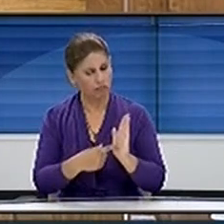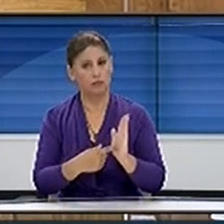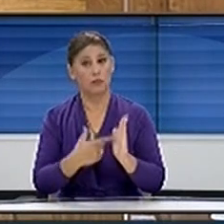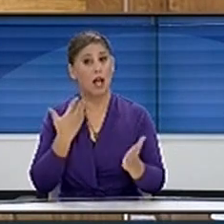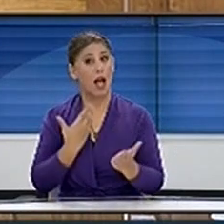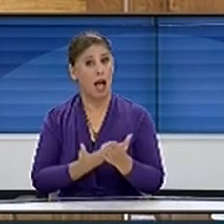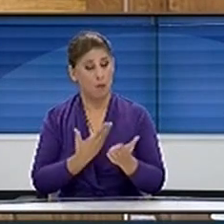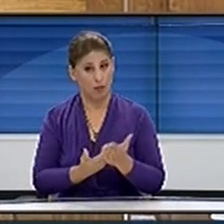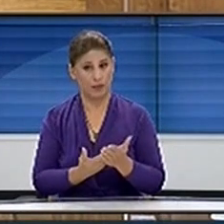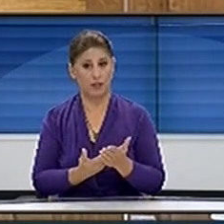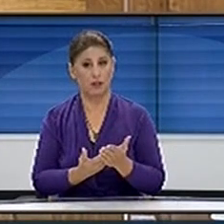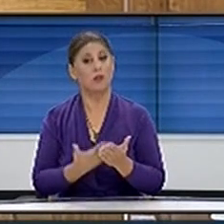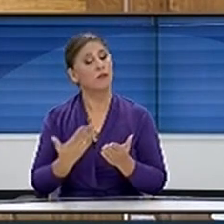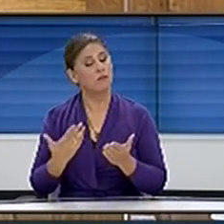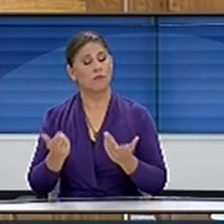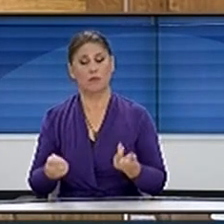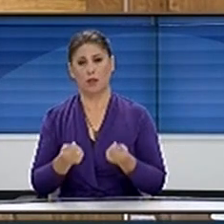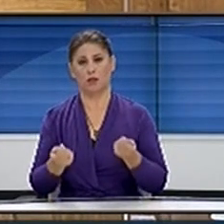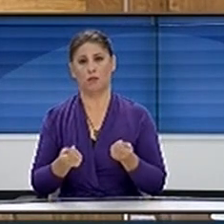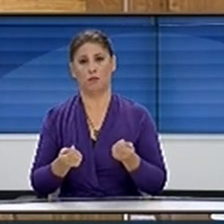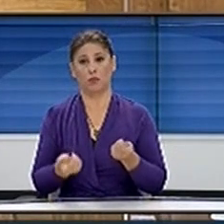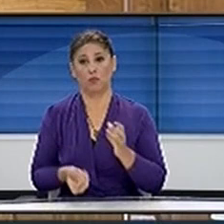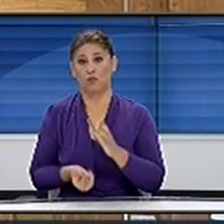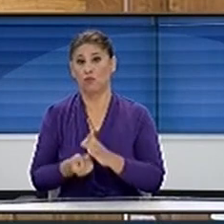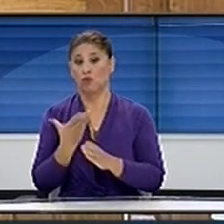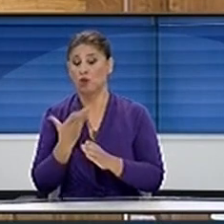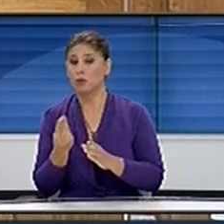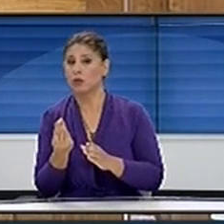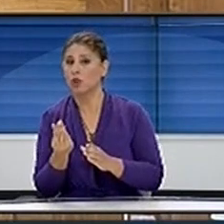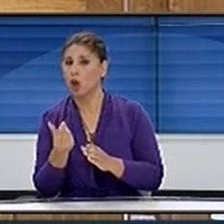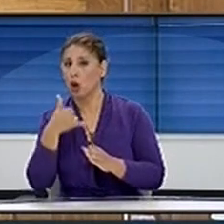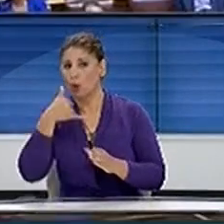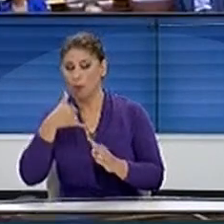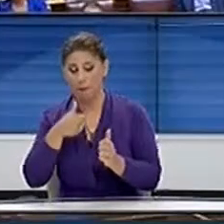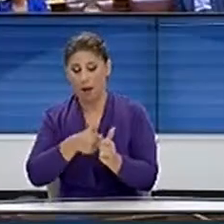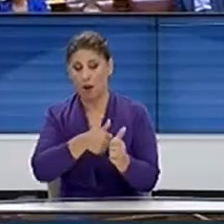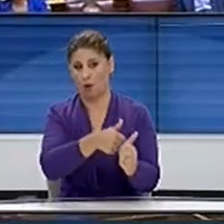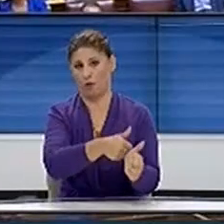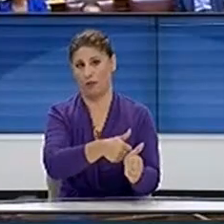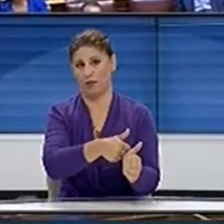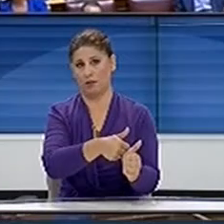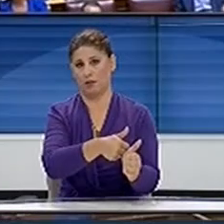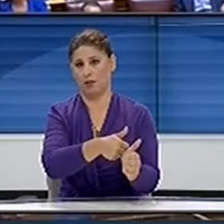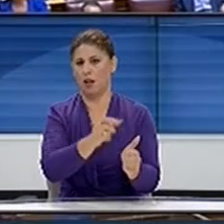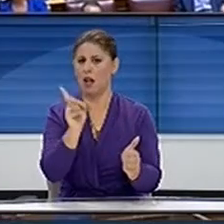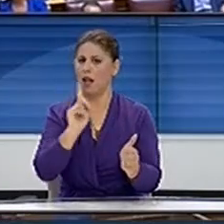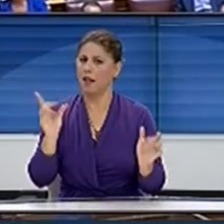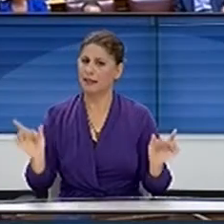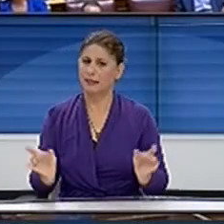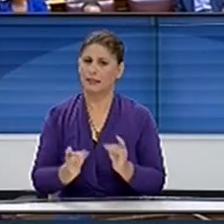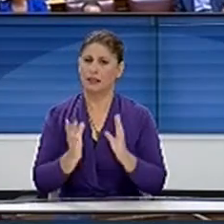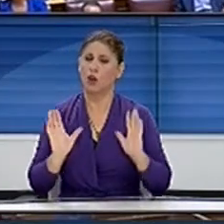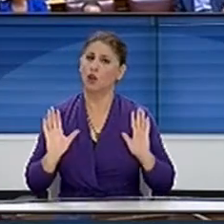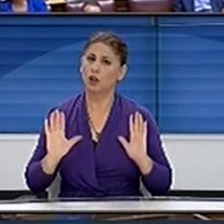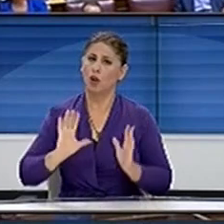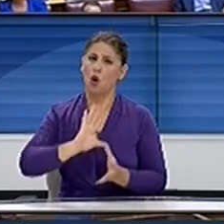και αποδείξεις ότι χρησιμοποιούνται νέες μέθοδοι παρακολούθησης. Δεν είναι τυχαίο, μάλιστα,